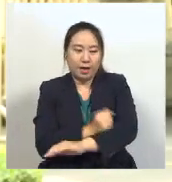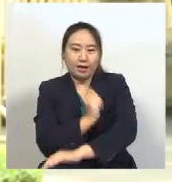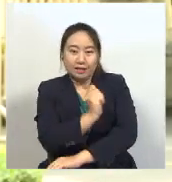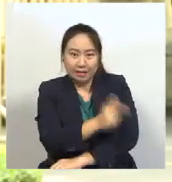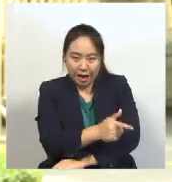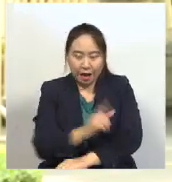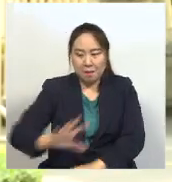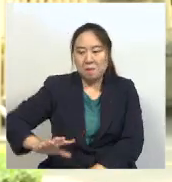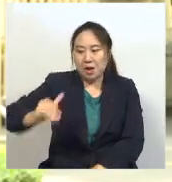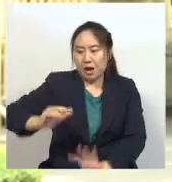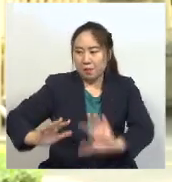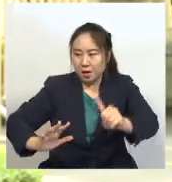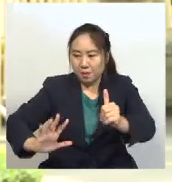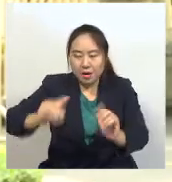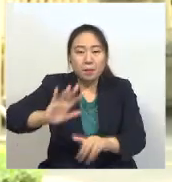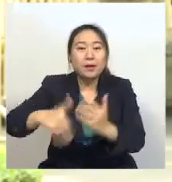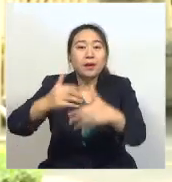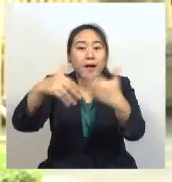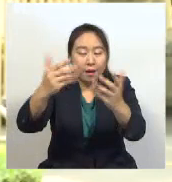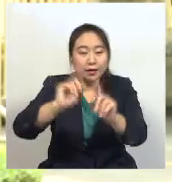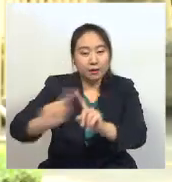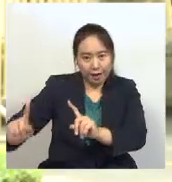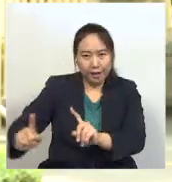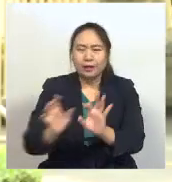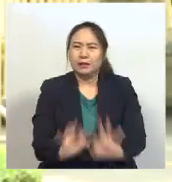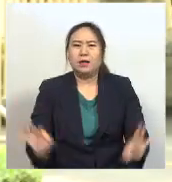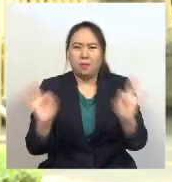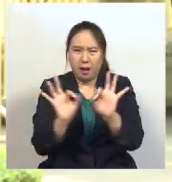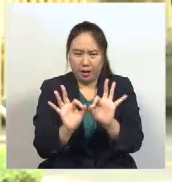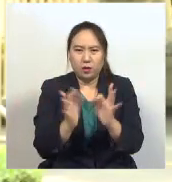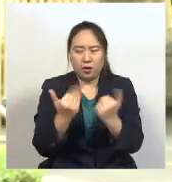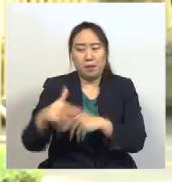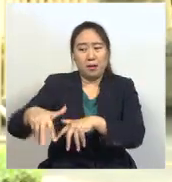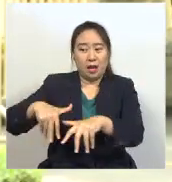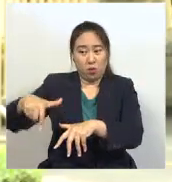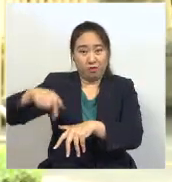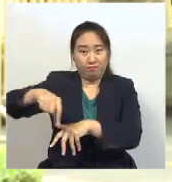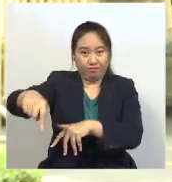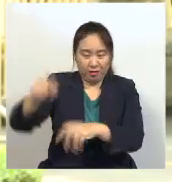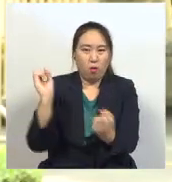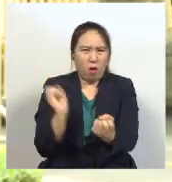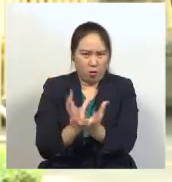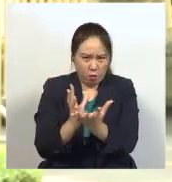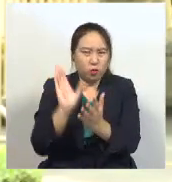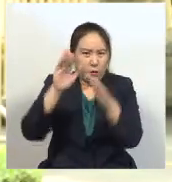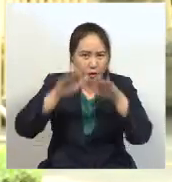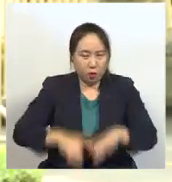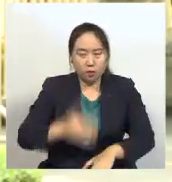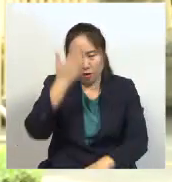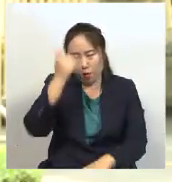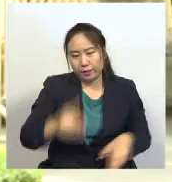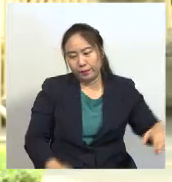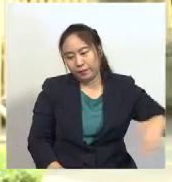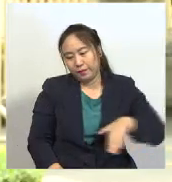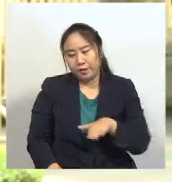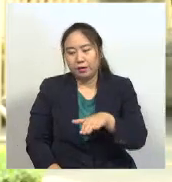มพื้นที่เขตเศรษฐกิจใหม่แต่อย่างไรก็ตามก็ต้องลดผลกระทบที่เกิดจากประชาชนในพื้นที่ดังกล่าวด้วยเพราะทุกสถานีที่จอดเนี่ยมันมีโอกาสที่จะต